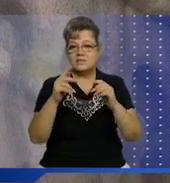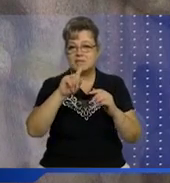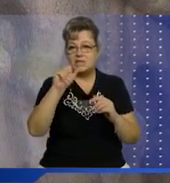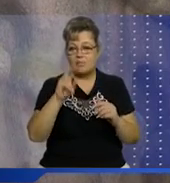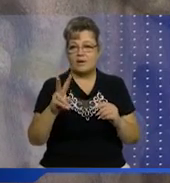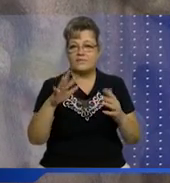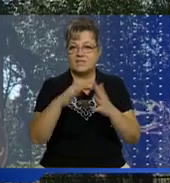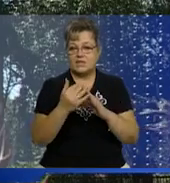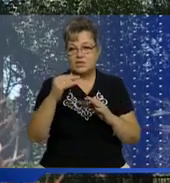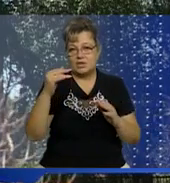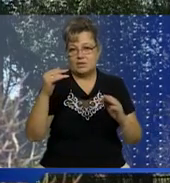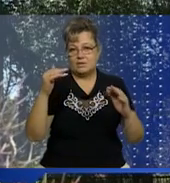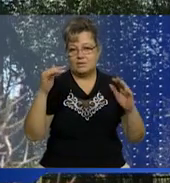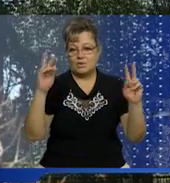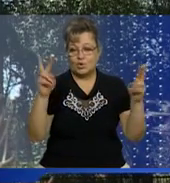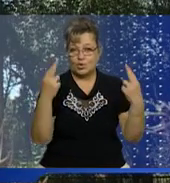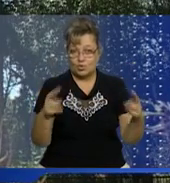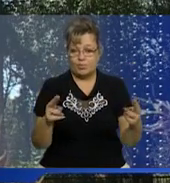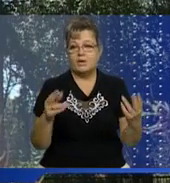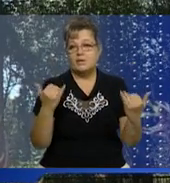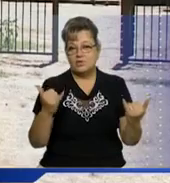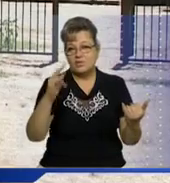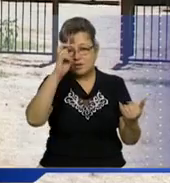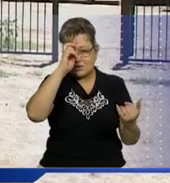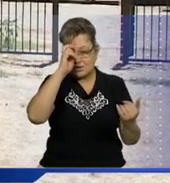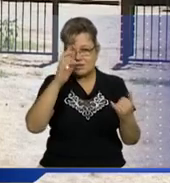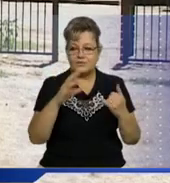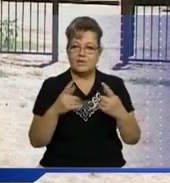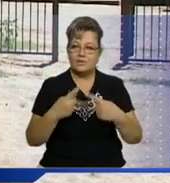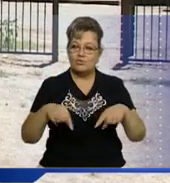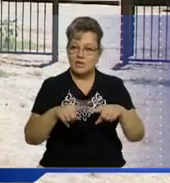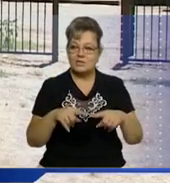в сельский клуб. Сегодня это муниципальный участок земли. Он